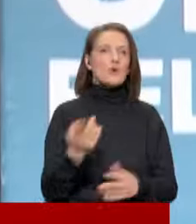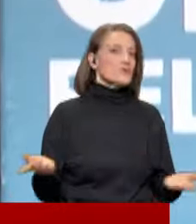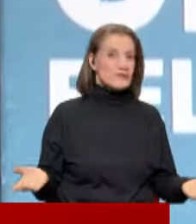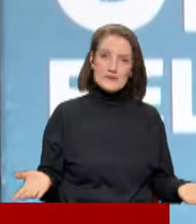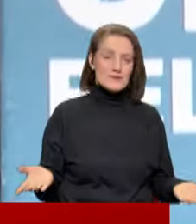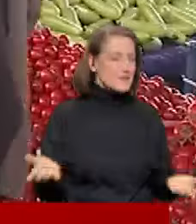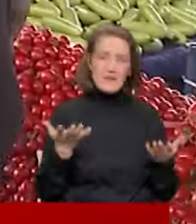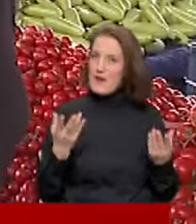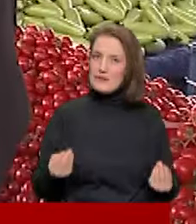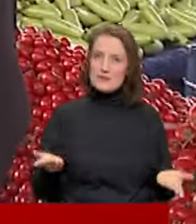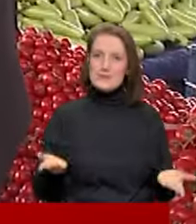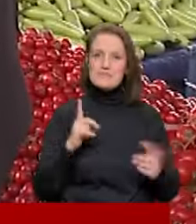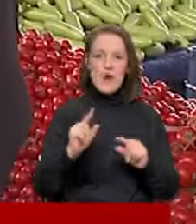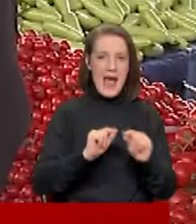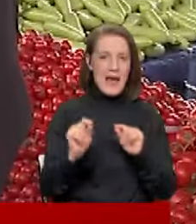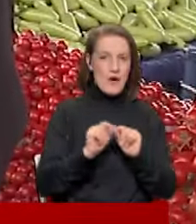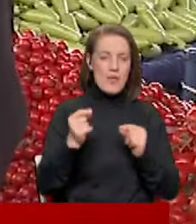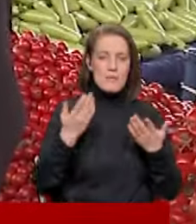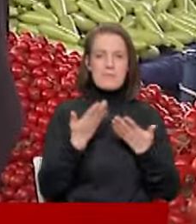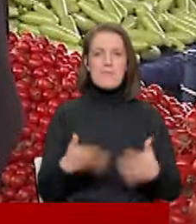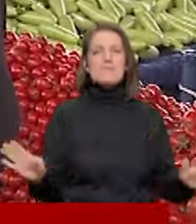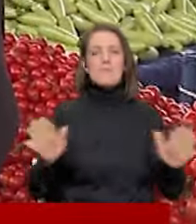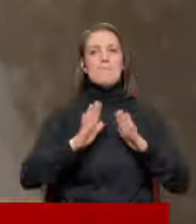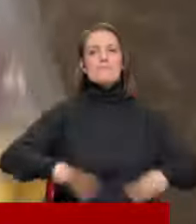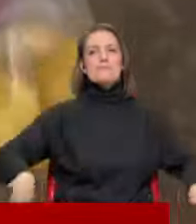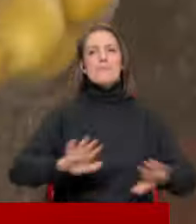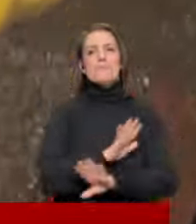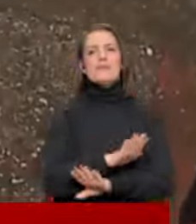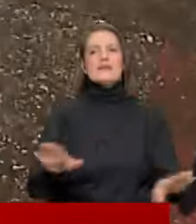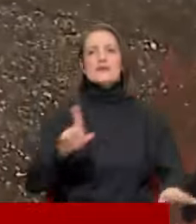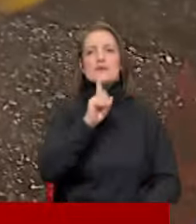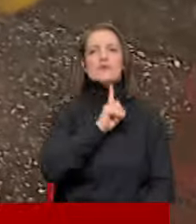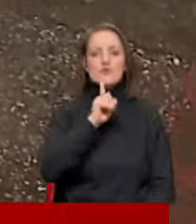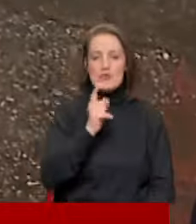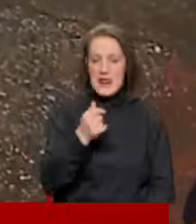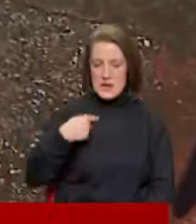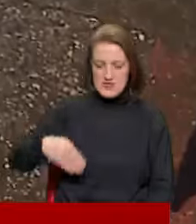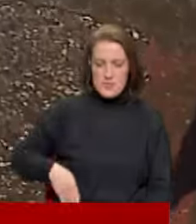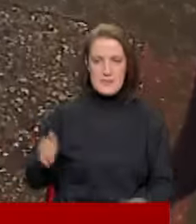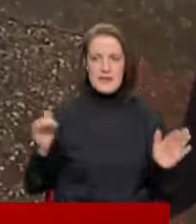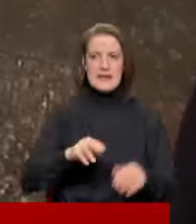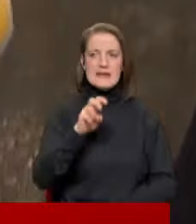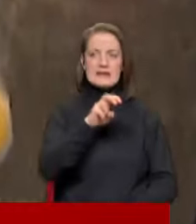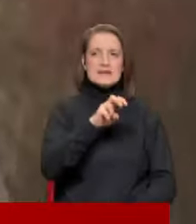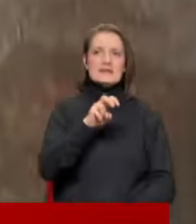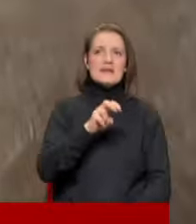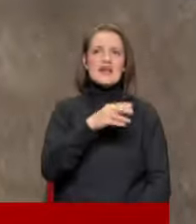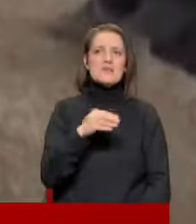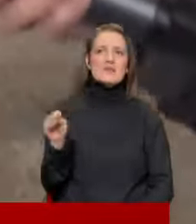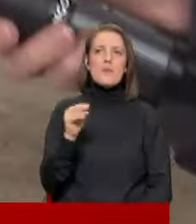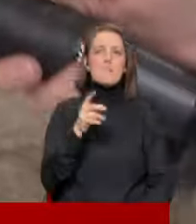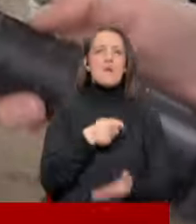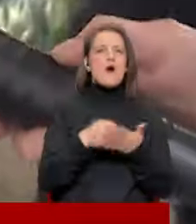ya Ne oldu bu ekonomi yani çöktü ya çöktü Bitti bitti 100 milyon lirayla geldim 8 milyon lira maaş